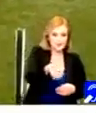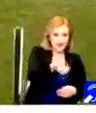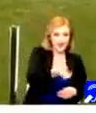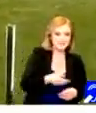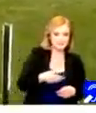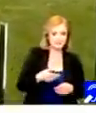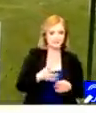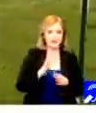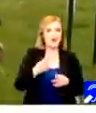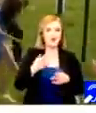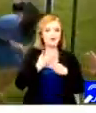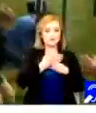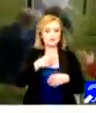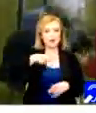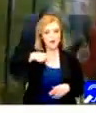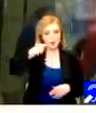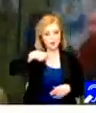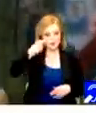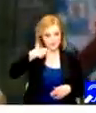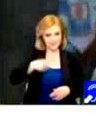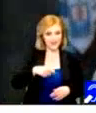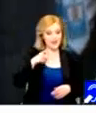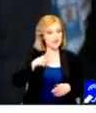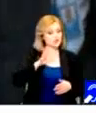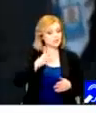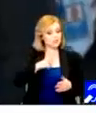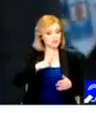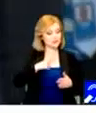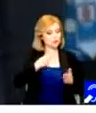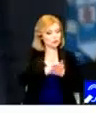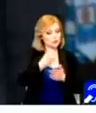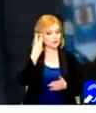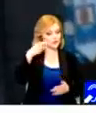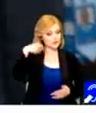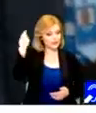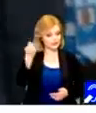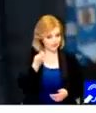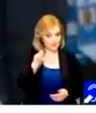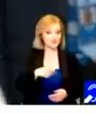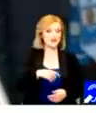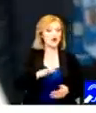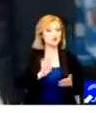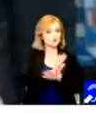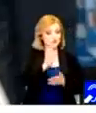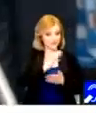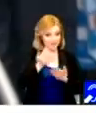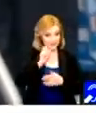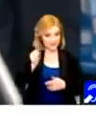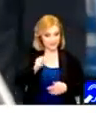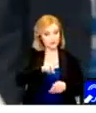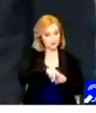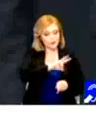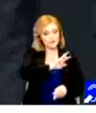prin iarbă cu ajutorul unei linguri și nu trebuie să aibă mai mult de 13 ani. Jurnaliștii au profitat de ocazie să-l întrebe pe președintele